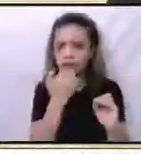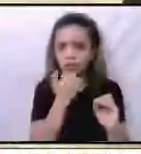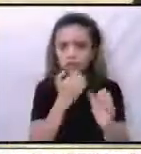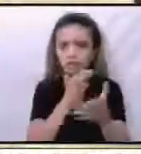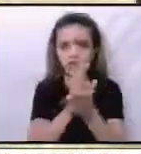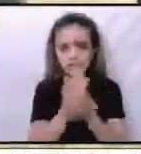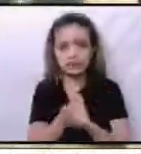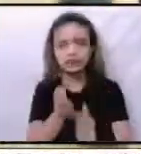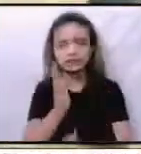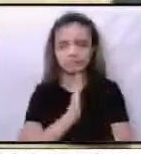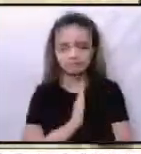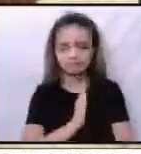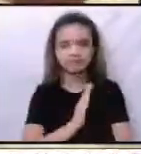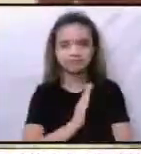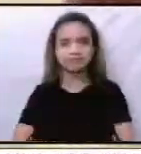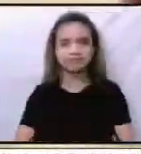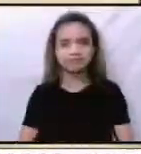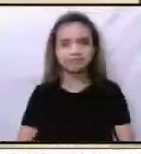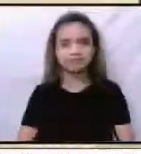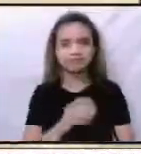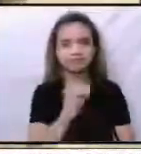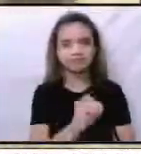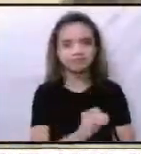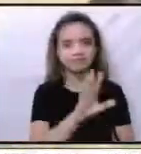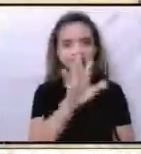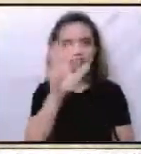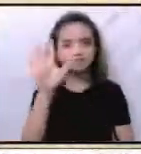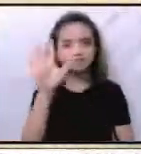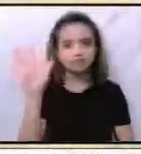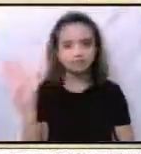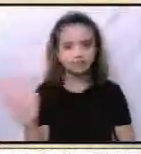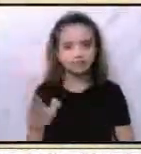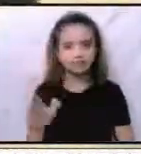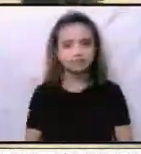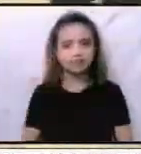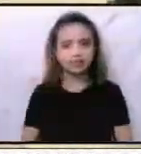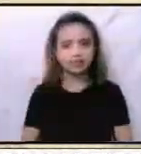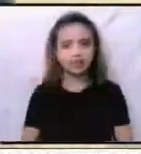para sa morning show ng Bayan, Rise and Shine, Pilipinas.